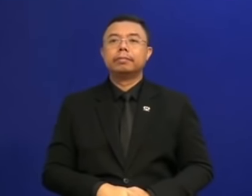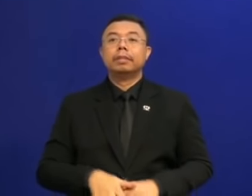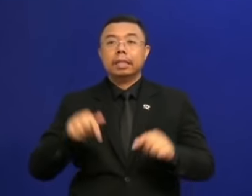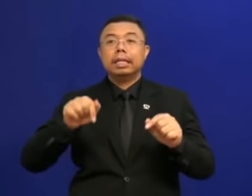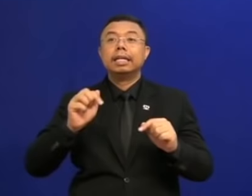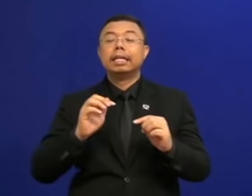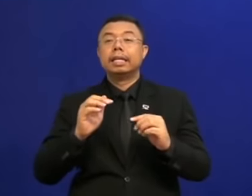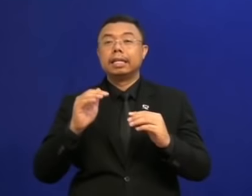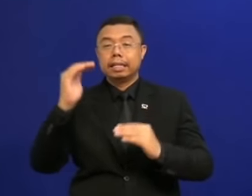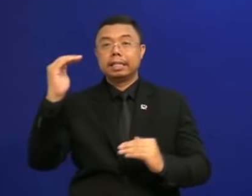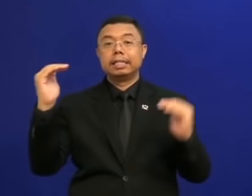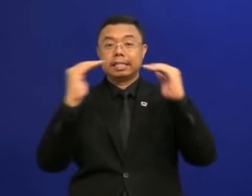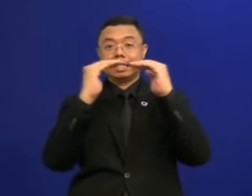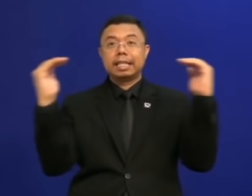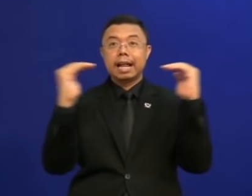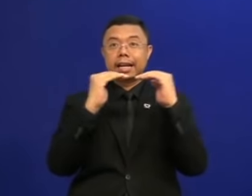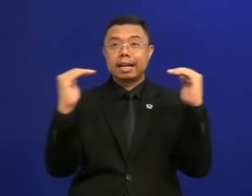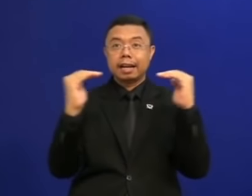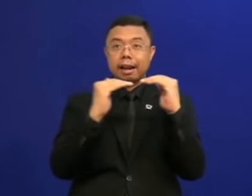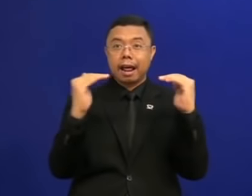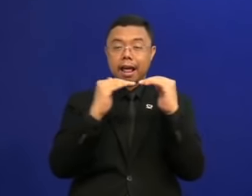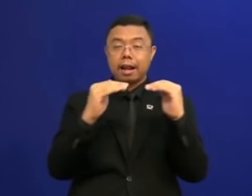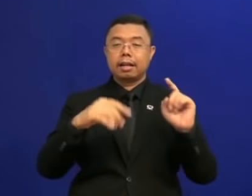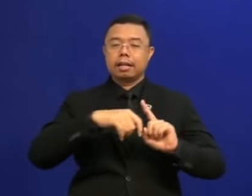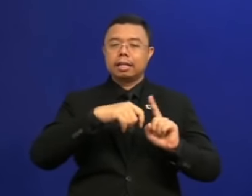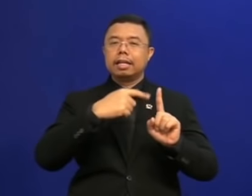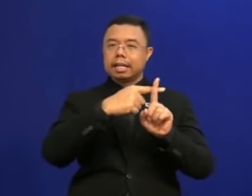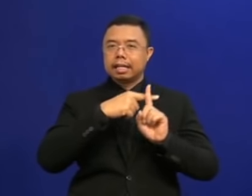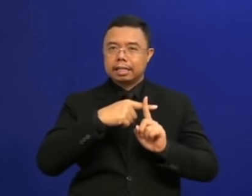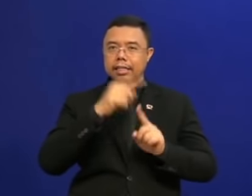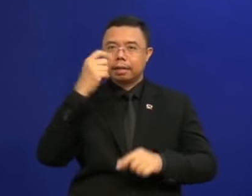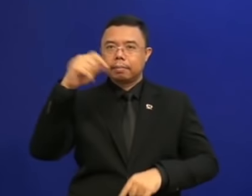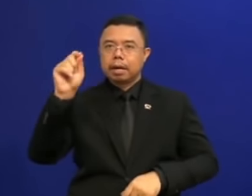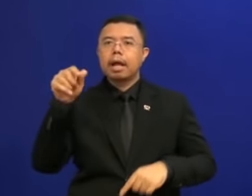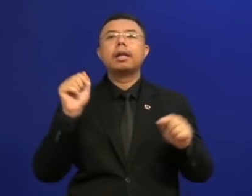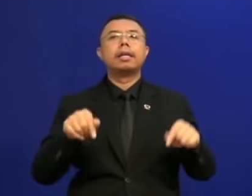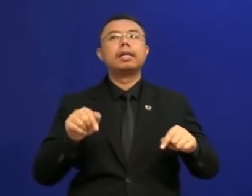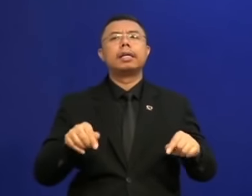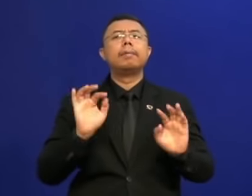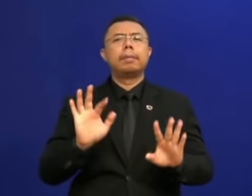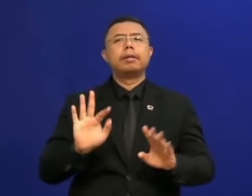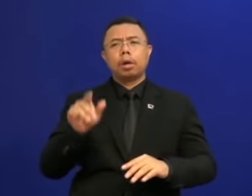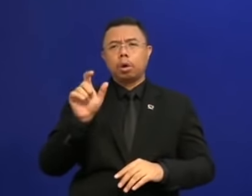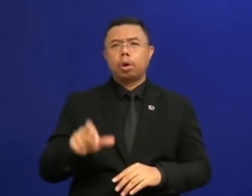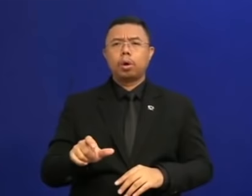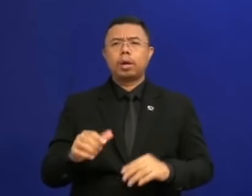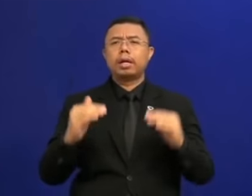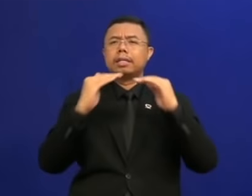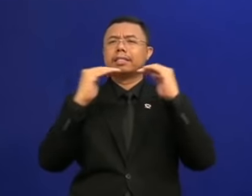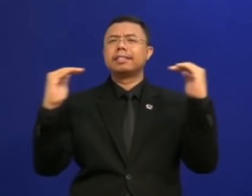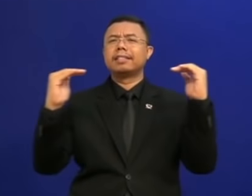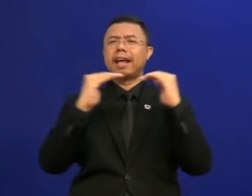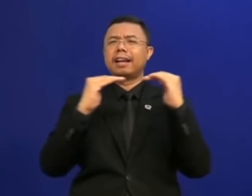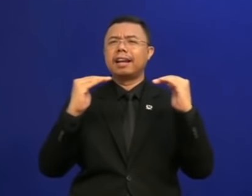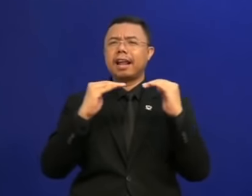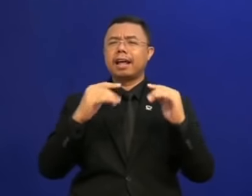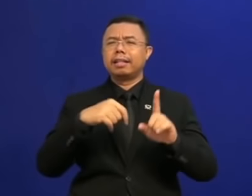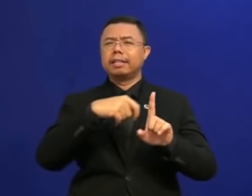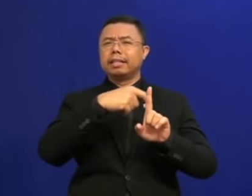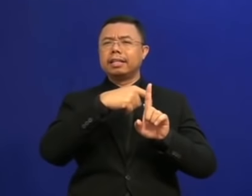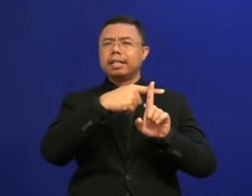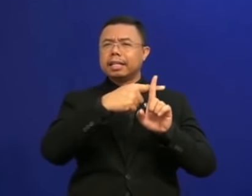Ini standar Kristen yang benar, ya. Sekarang ini banyak orang yang standar Kristennya itu